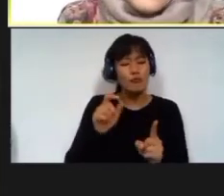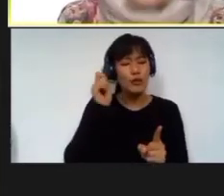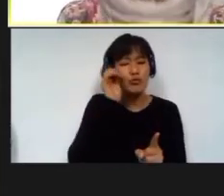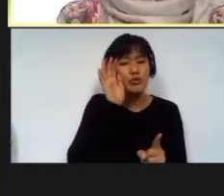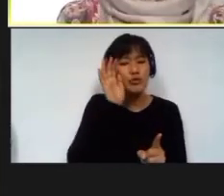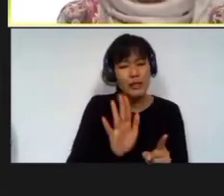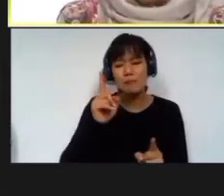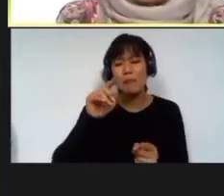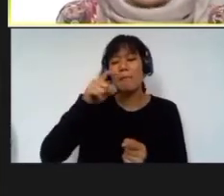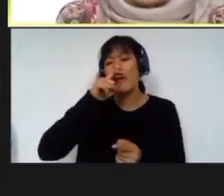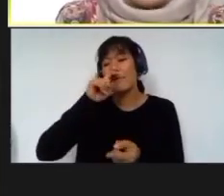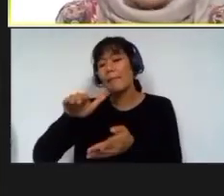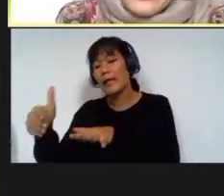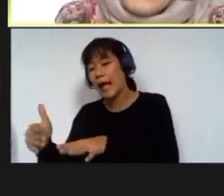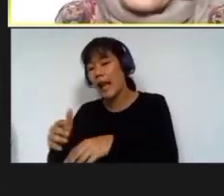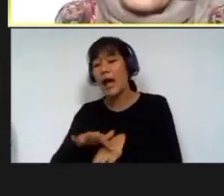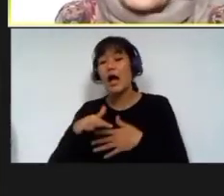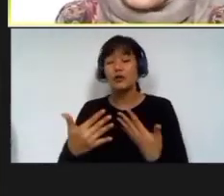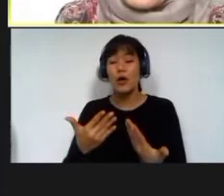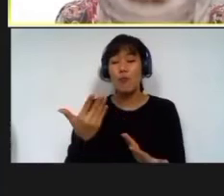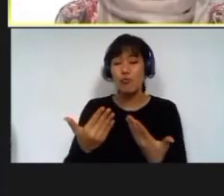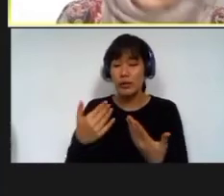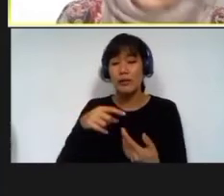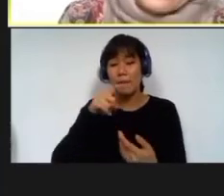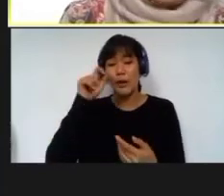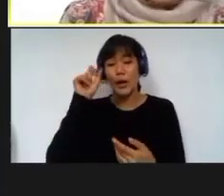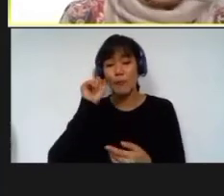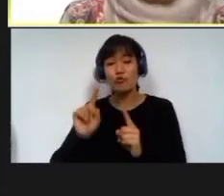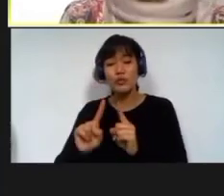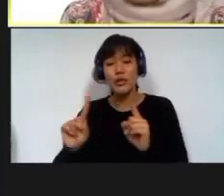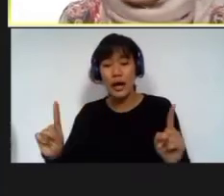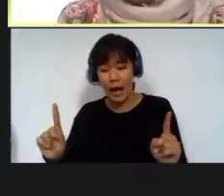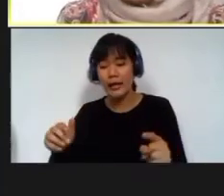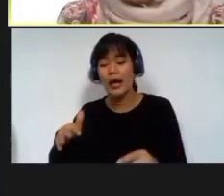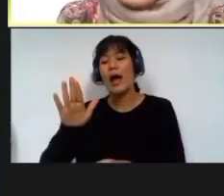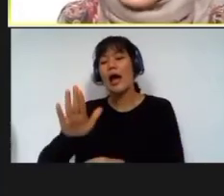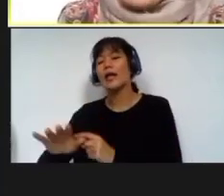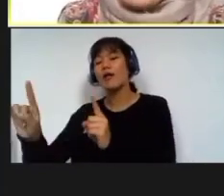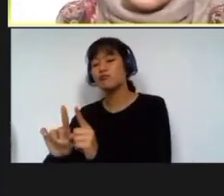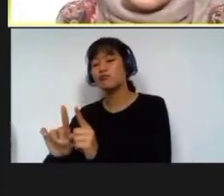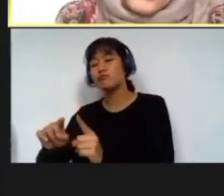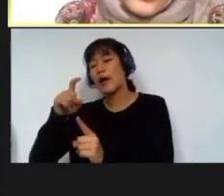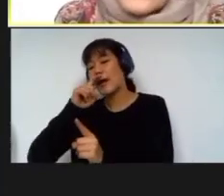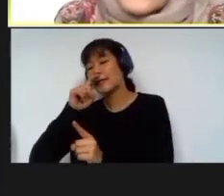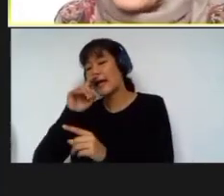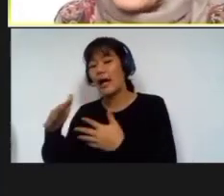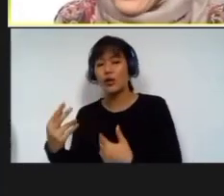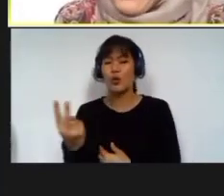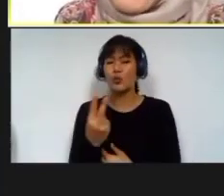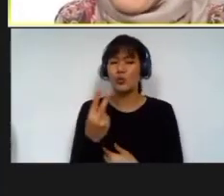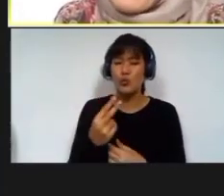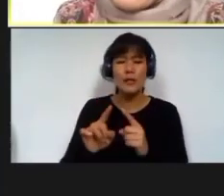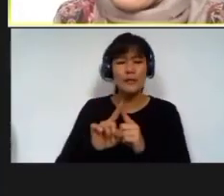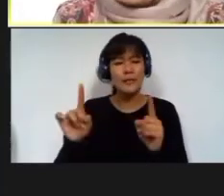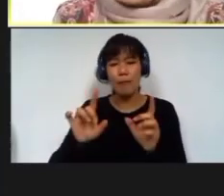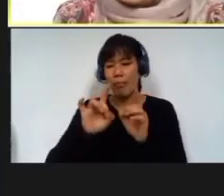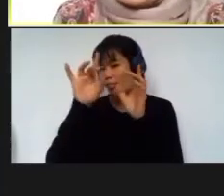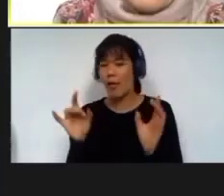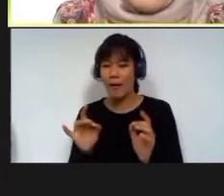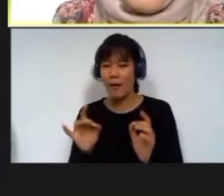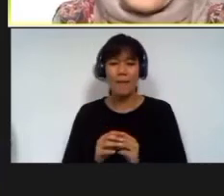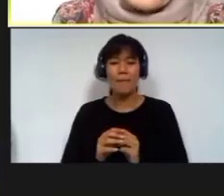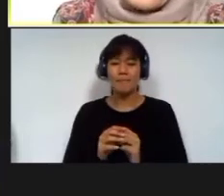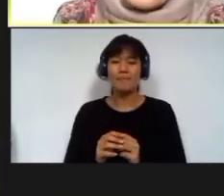meninggal, atau karena mereka bercerai bersama ayahnya saja karena ibunya meninggal, atau keduanya bercerai. Situasi